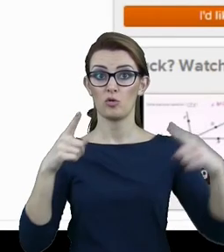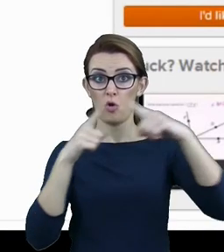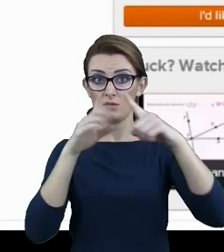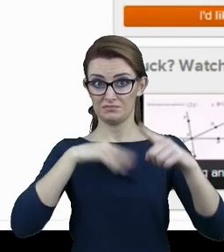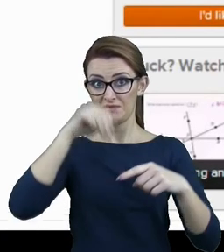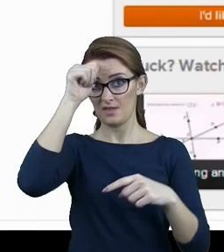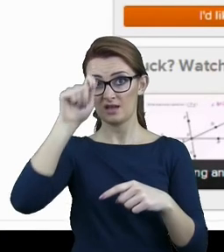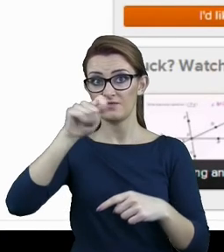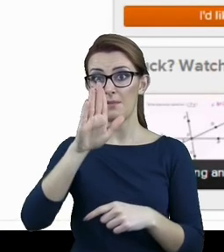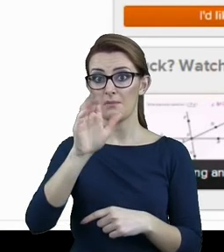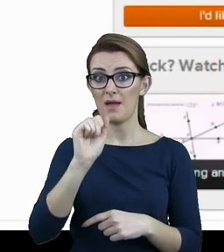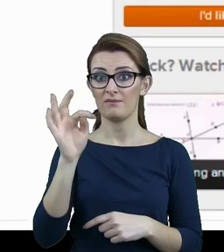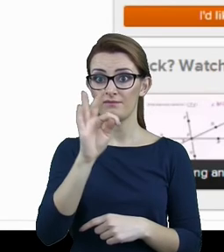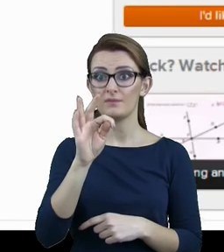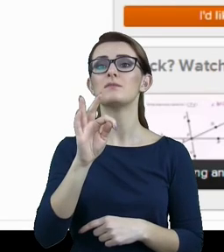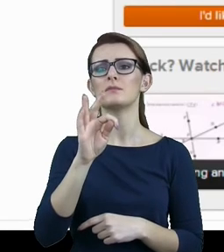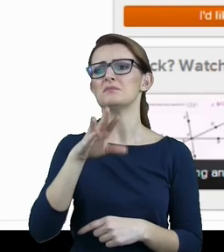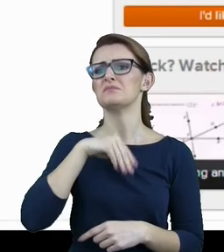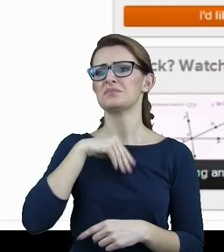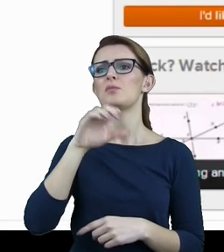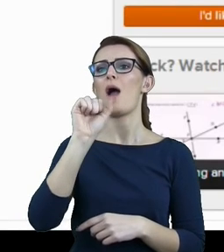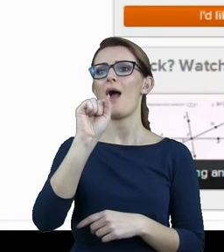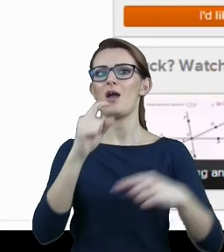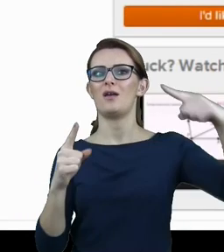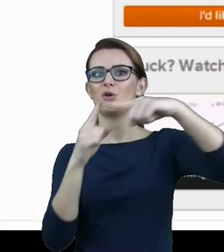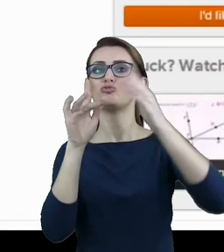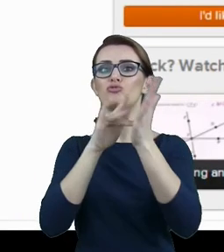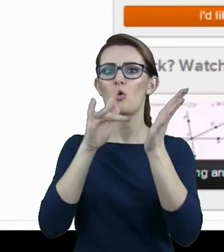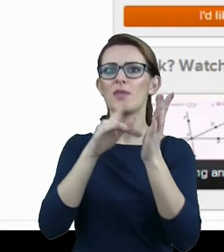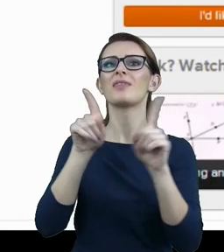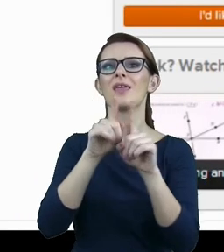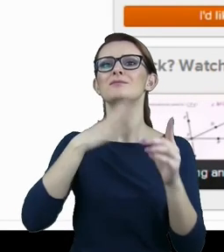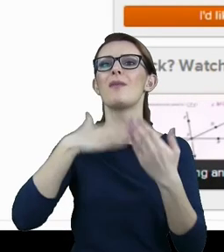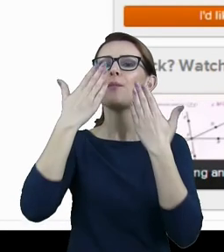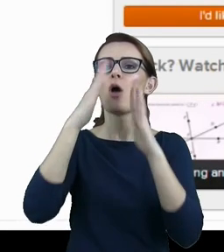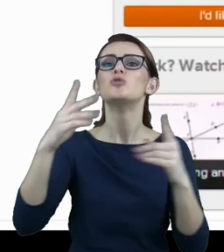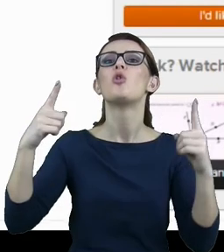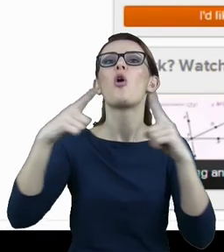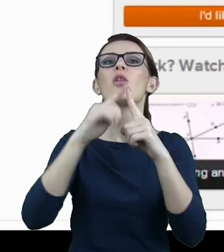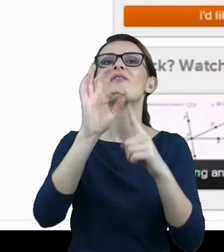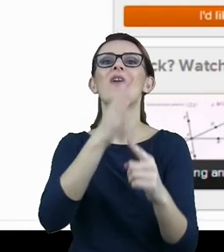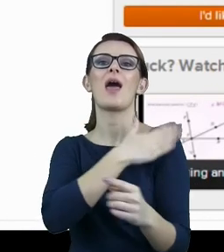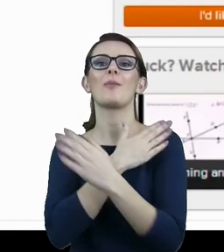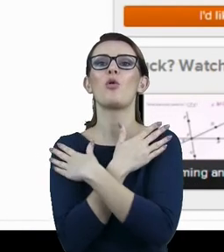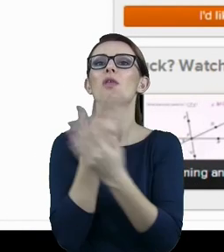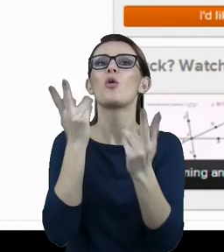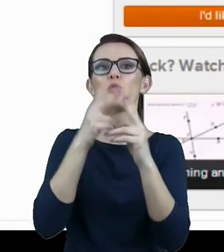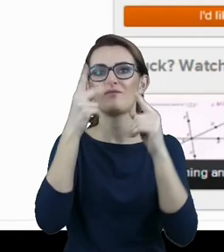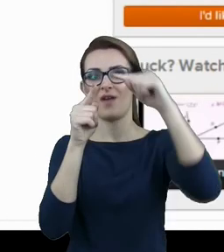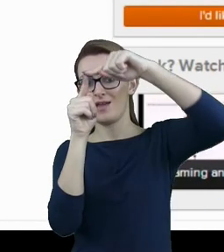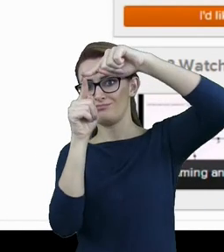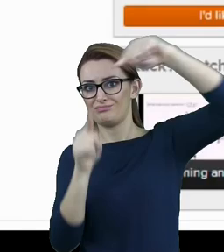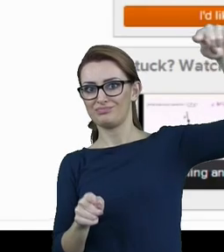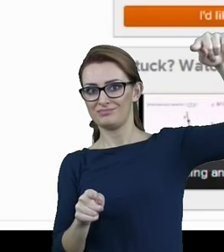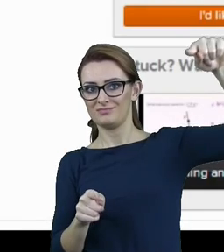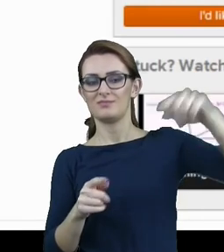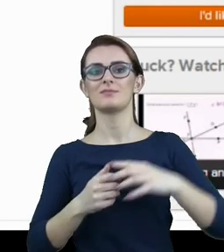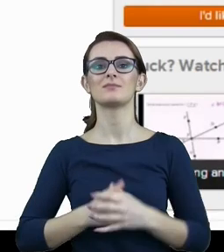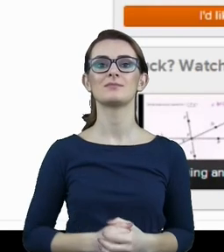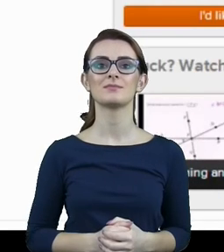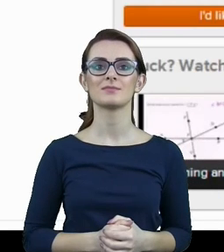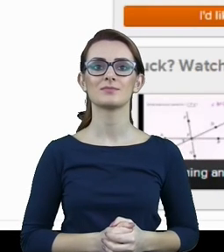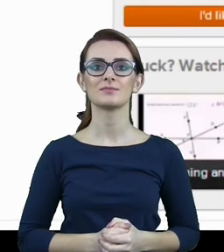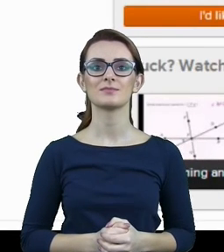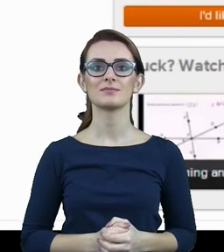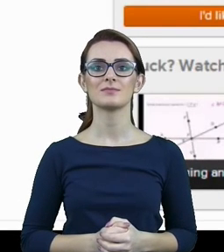BAF. B-A-F. I tak możemy nazwać nasz kąt, ponieważ A jest w środku i jednoznacznie określa,